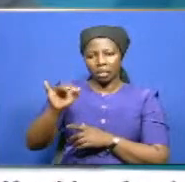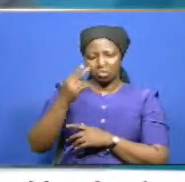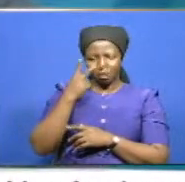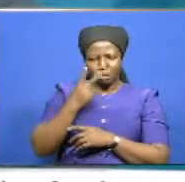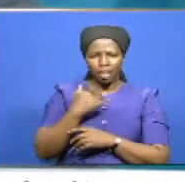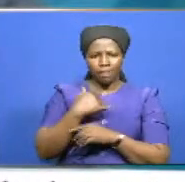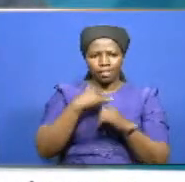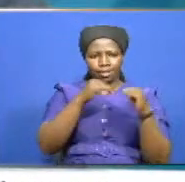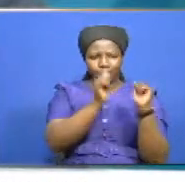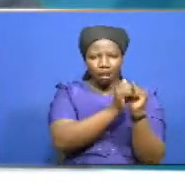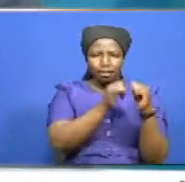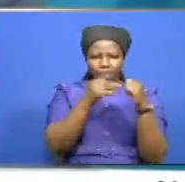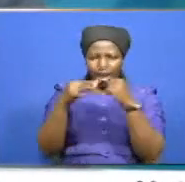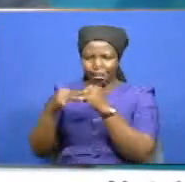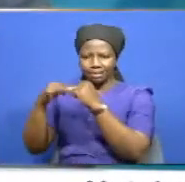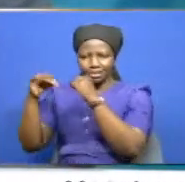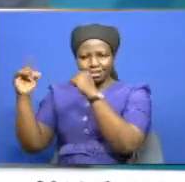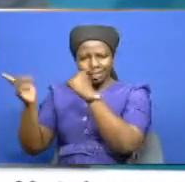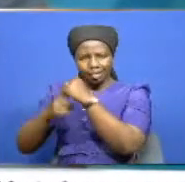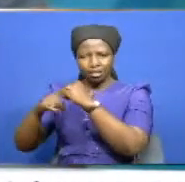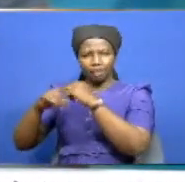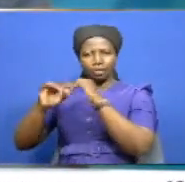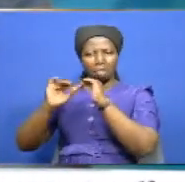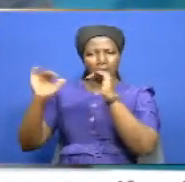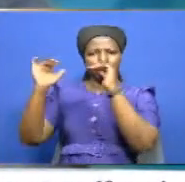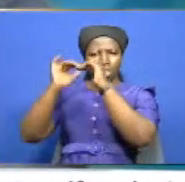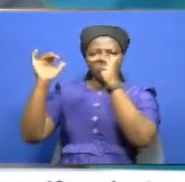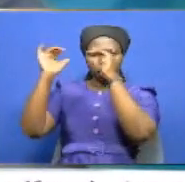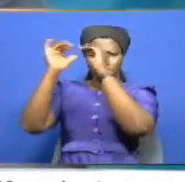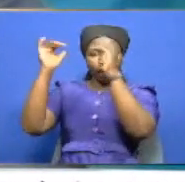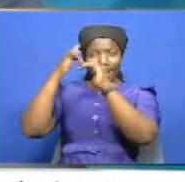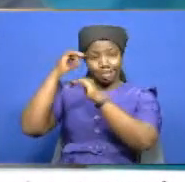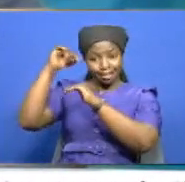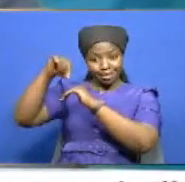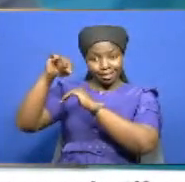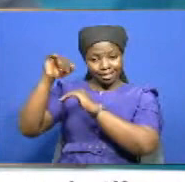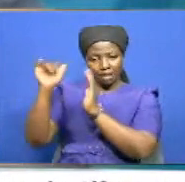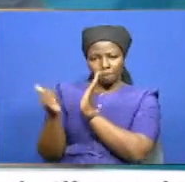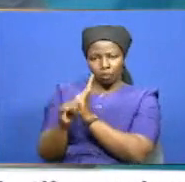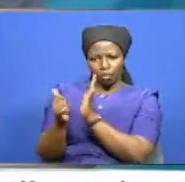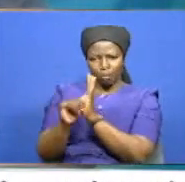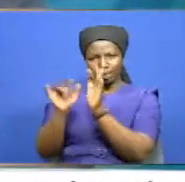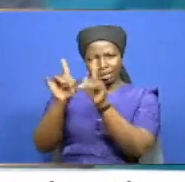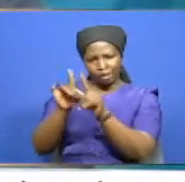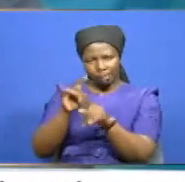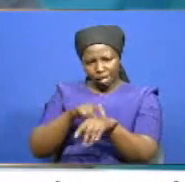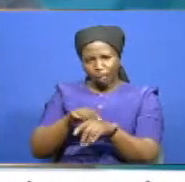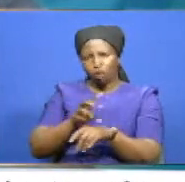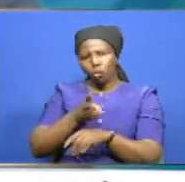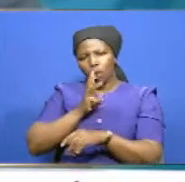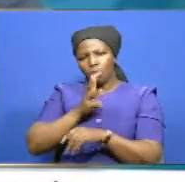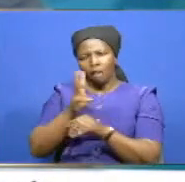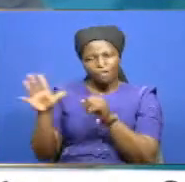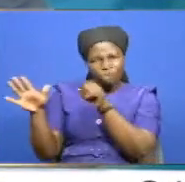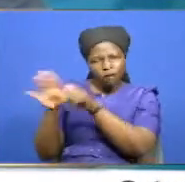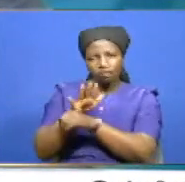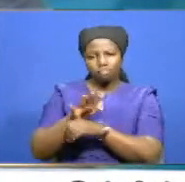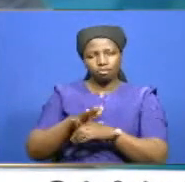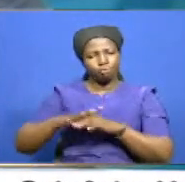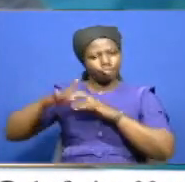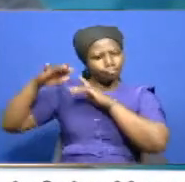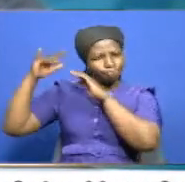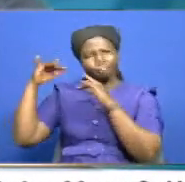10, 8, 6 floors around there. Mm-hmm. Sasa hiyo nafikiri ndio inaleta hiyo shida. Alafu sasa maji kitoka mingi, floods zinatokea, because it's